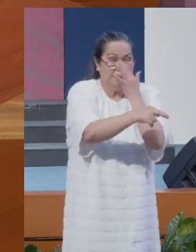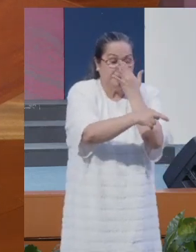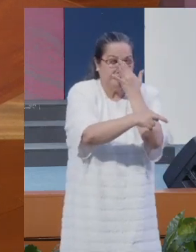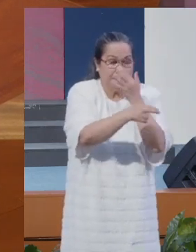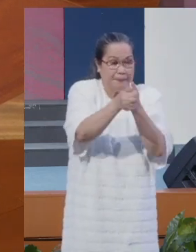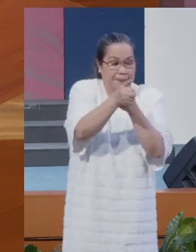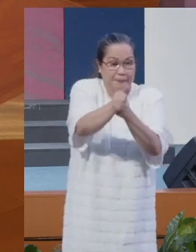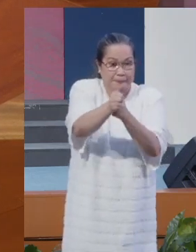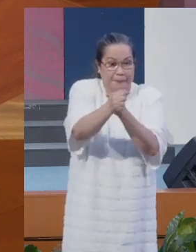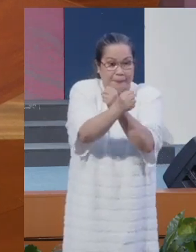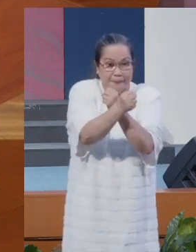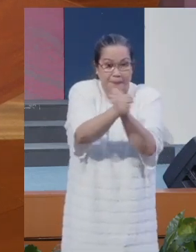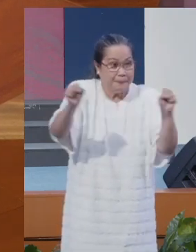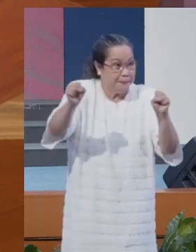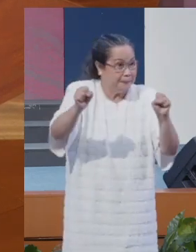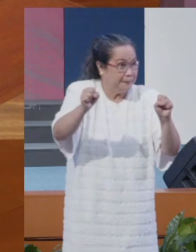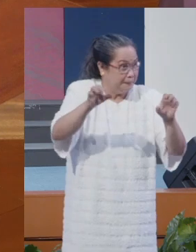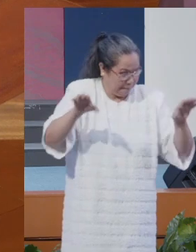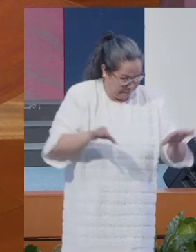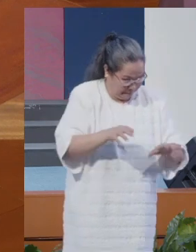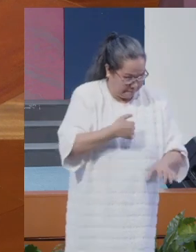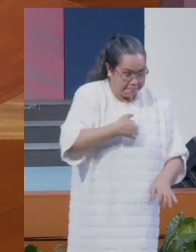sa kaligtasan sa pamamagitan ng gawa